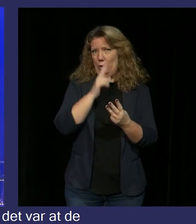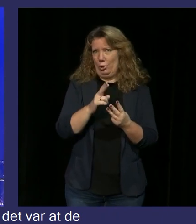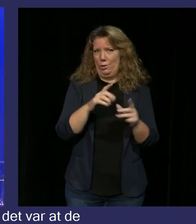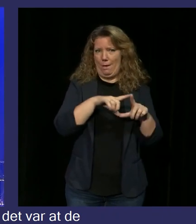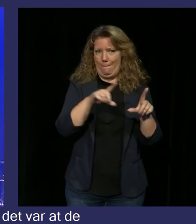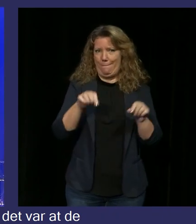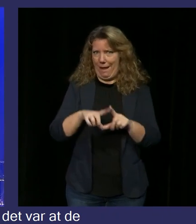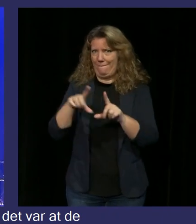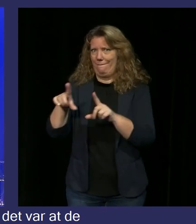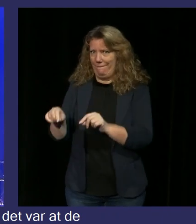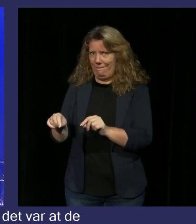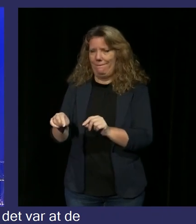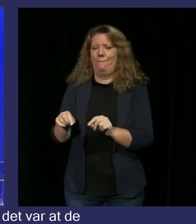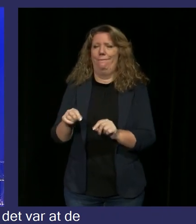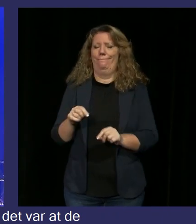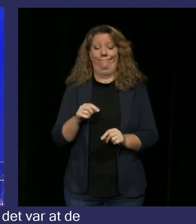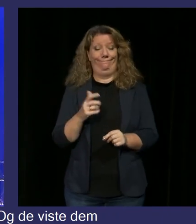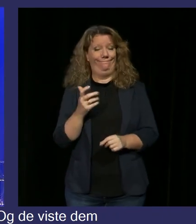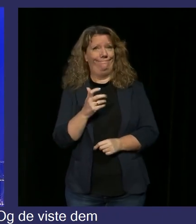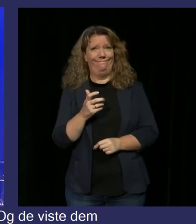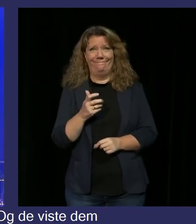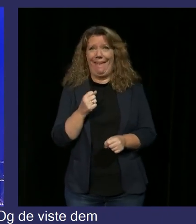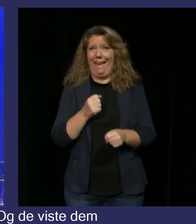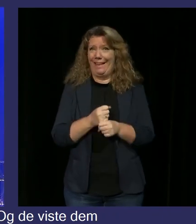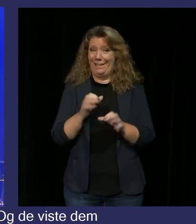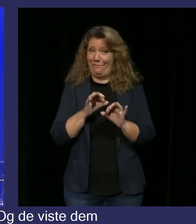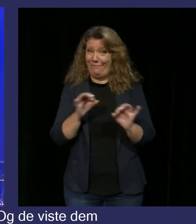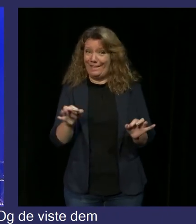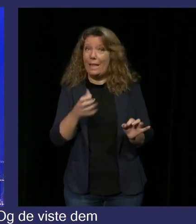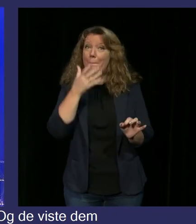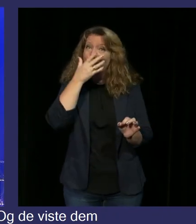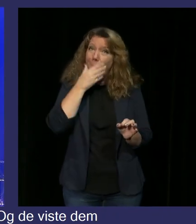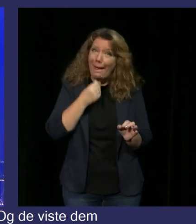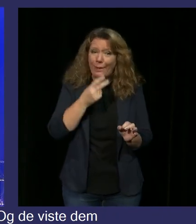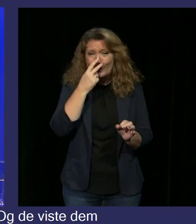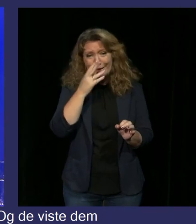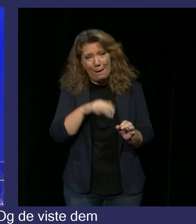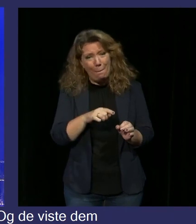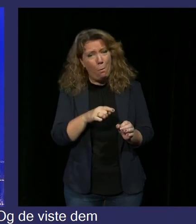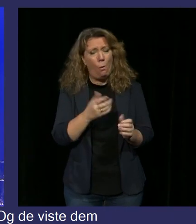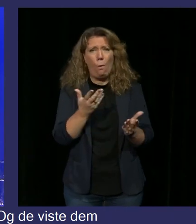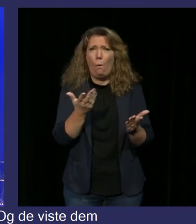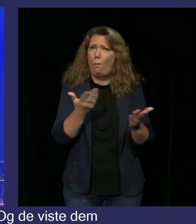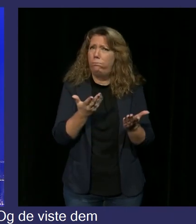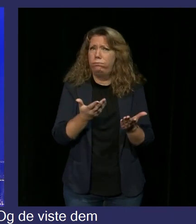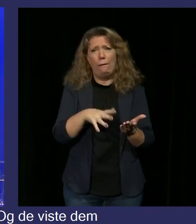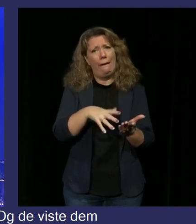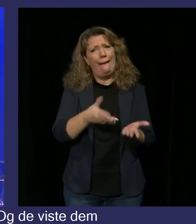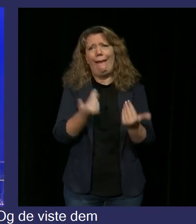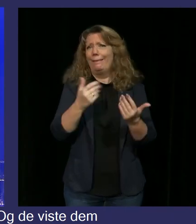var utrolig fine egentlig. Det var pene å se på, de var enkle å forstå.